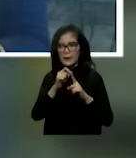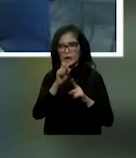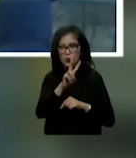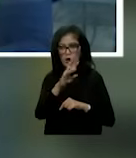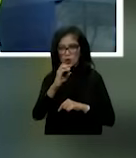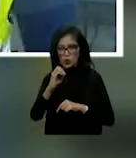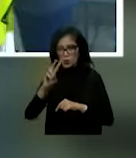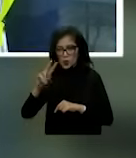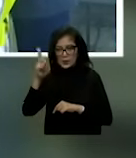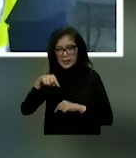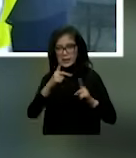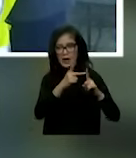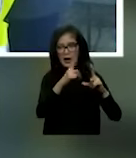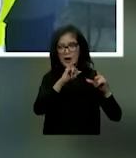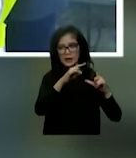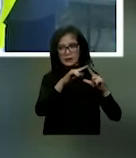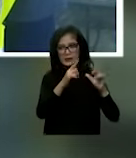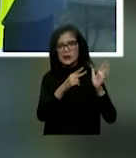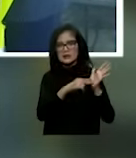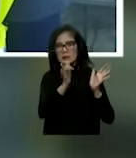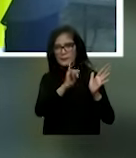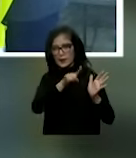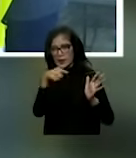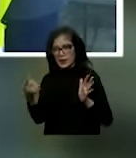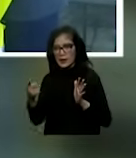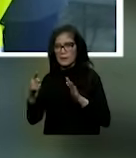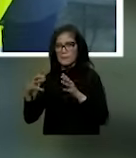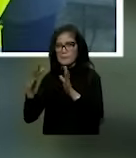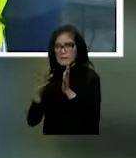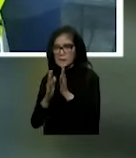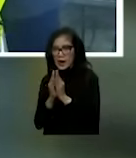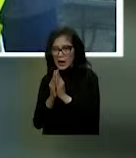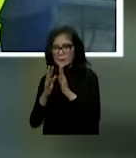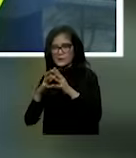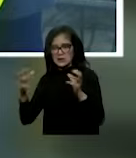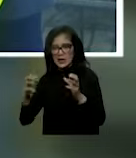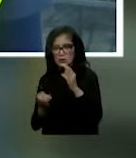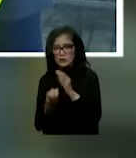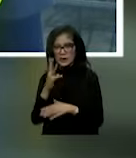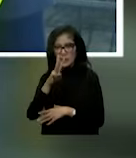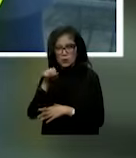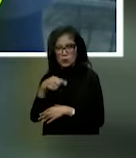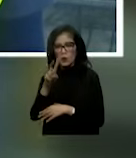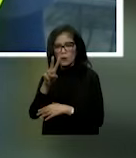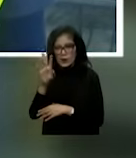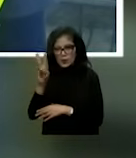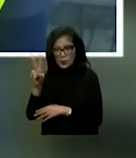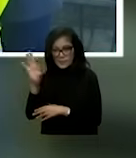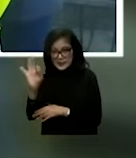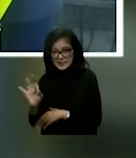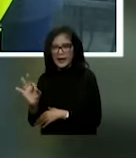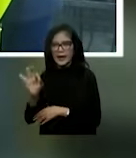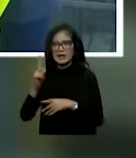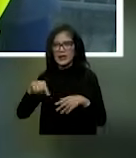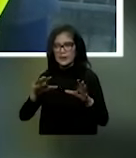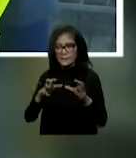arah Harmoni hingga Mangga Besar, untuk progresnya sudah mencapai 32,2%. Dan yang terakhir untuk paket